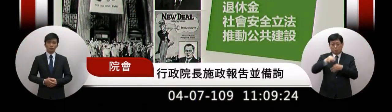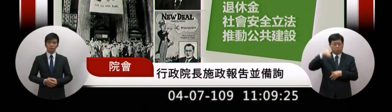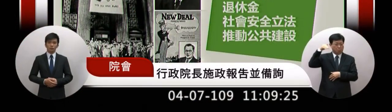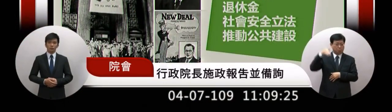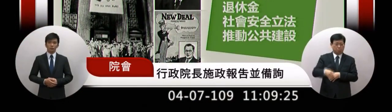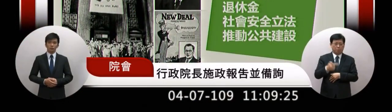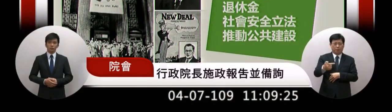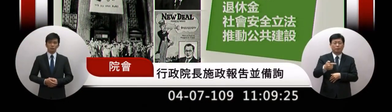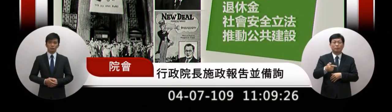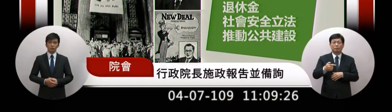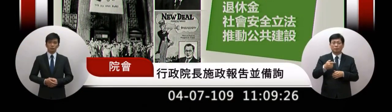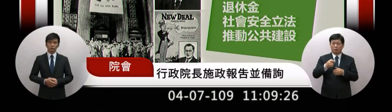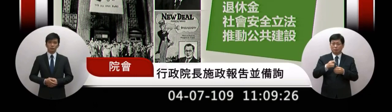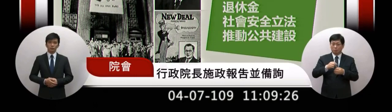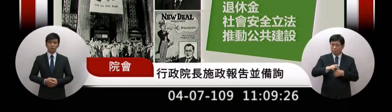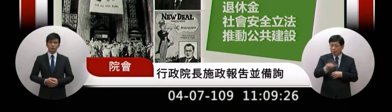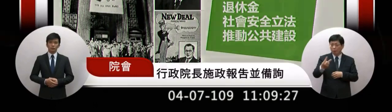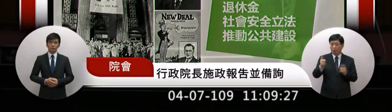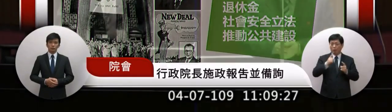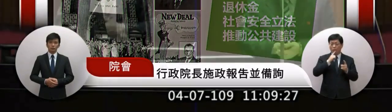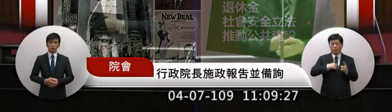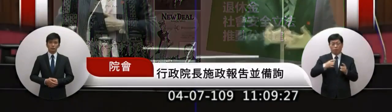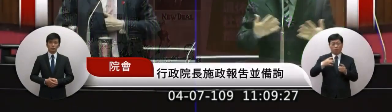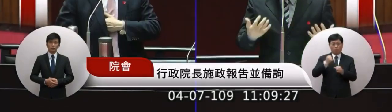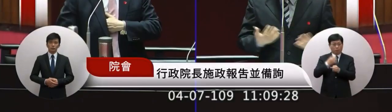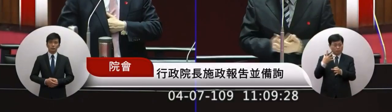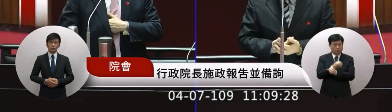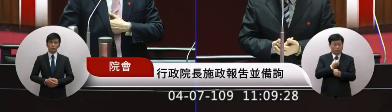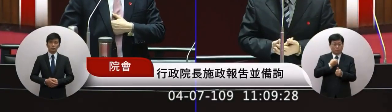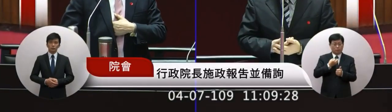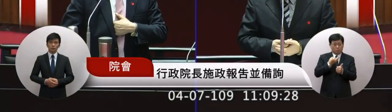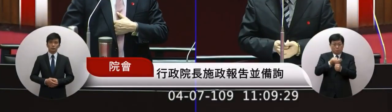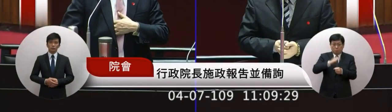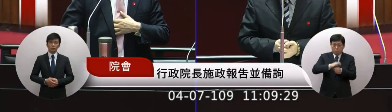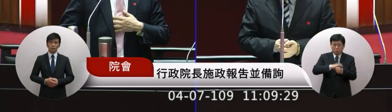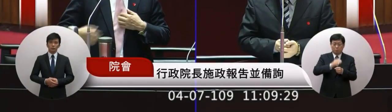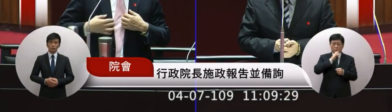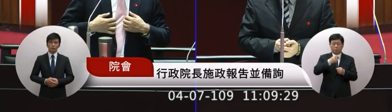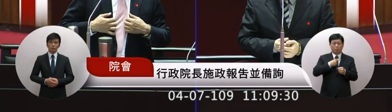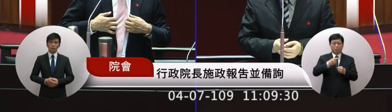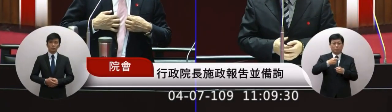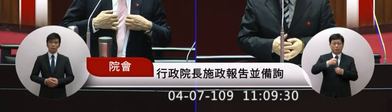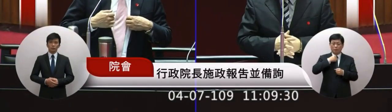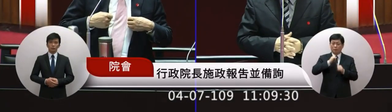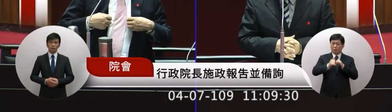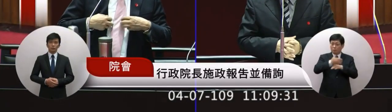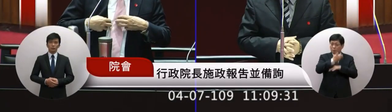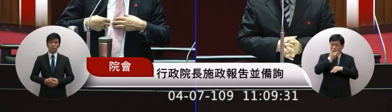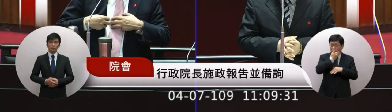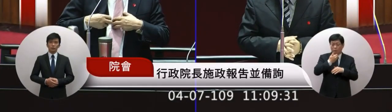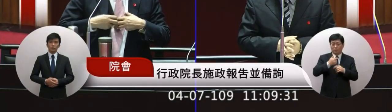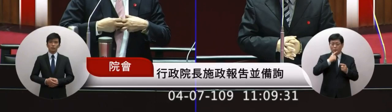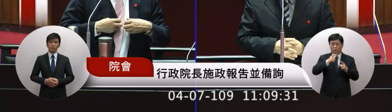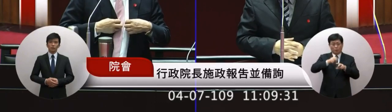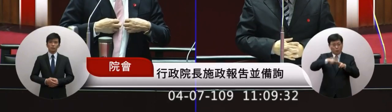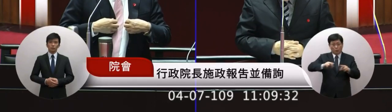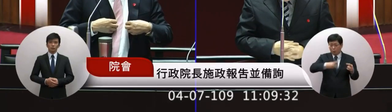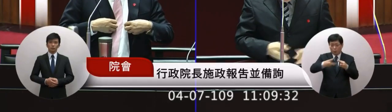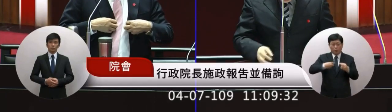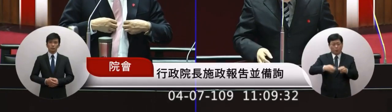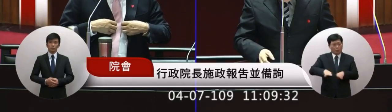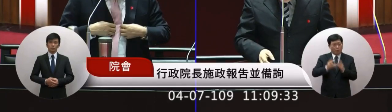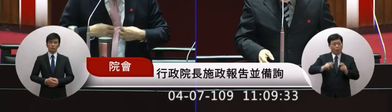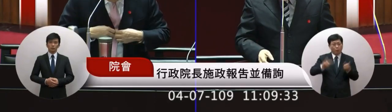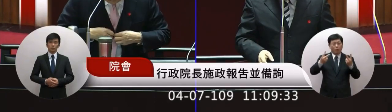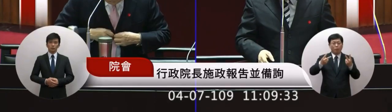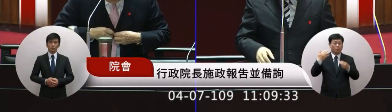萧条的时候，后来带领出了整个失业救济、好退休金的制度、社会安全立法，哈，还有很多公共建设的投入，哈。那